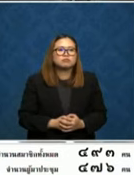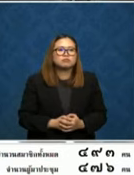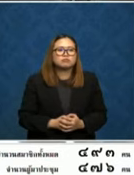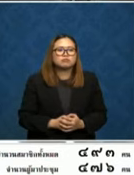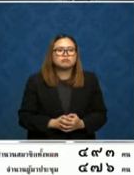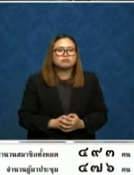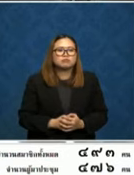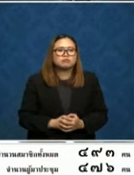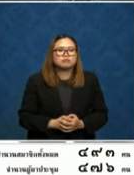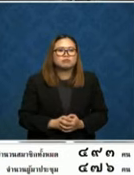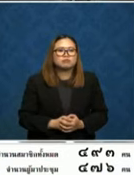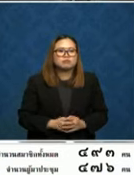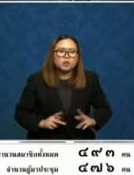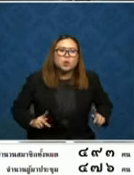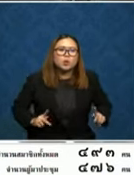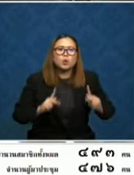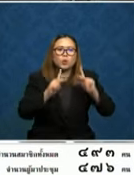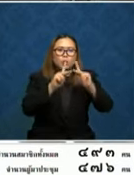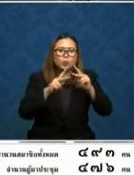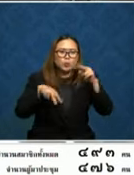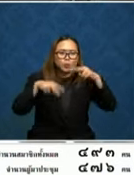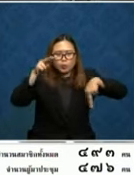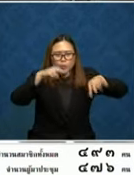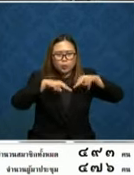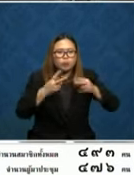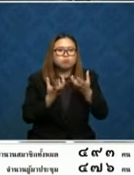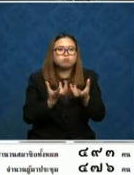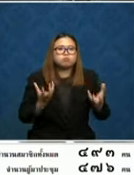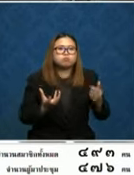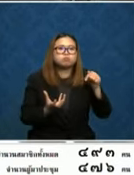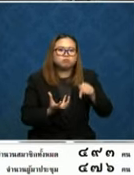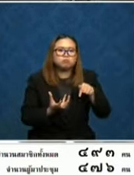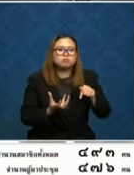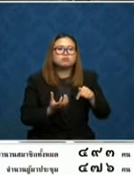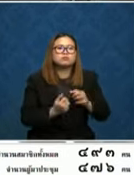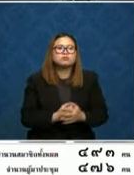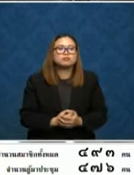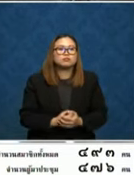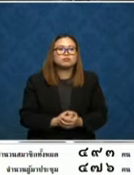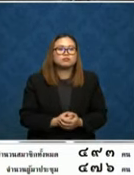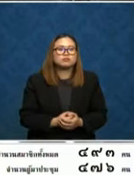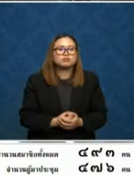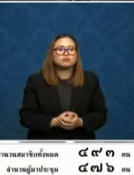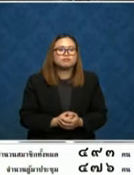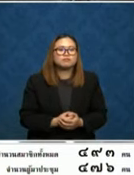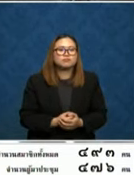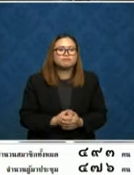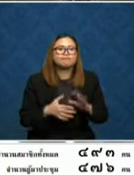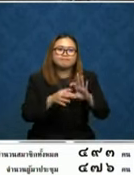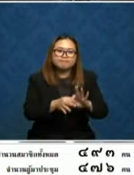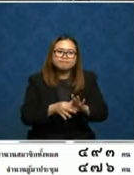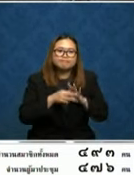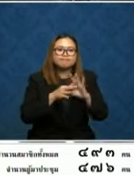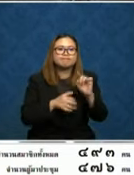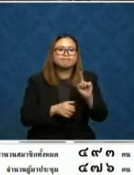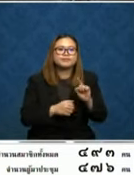เป็นบทบาทของกรมทรัพย์แล้วนะครับที่จะเข้าไปดำเนินการซึ่งมันก็จะไปเชื่อมโยงกับ